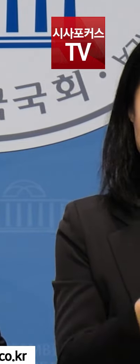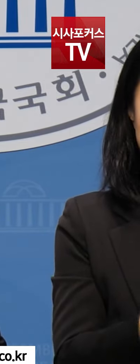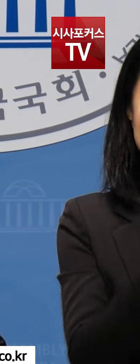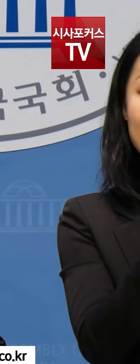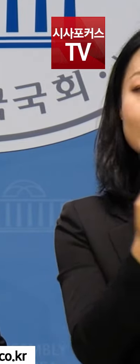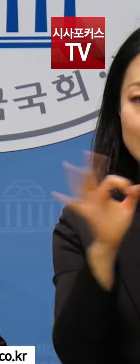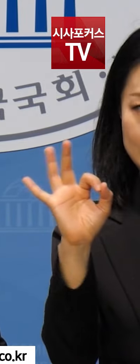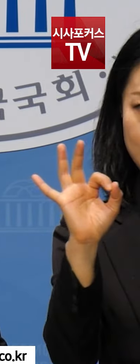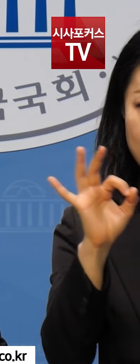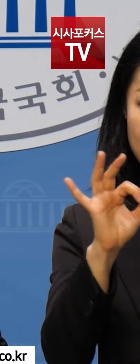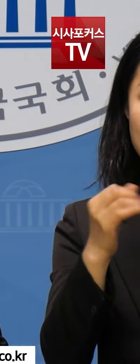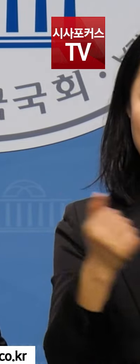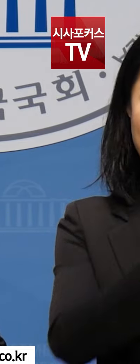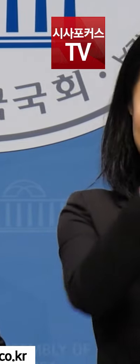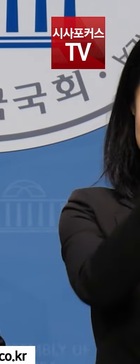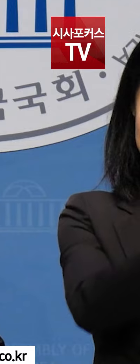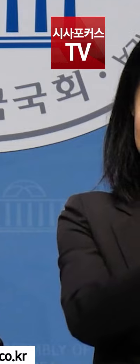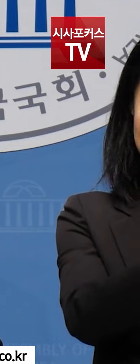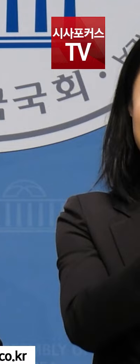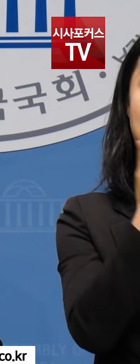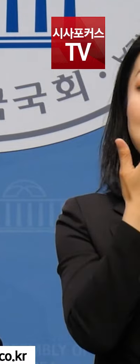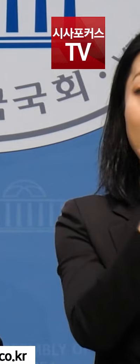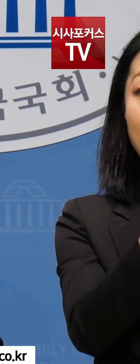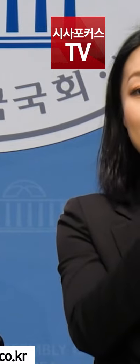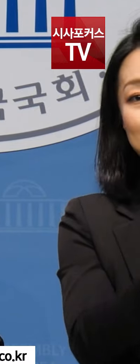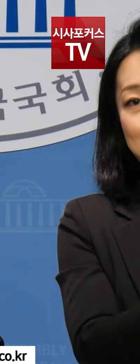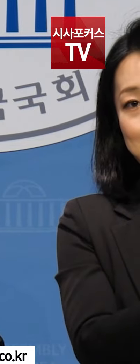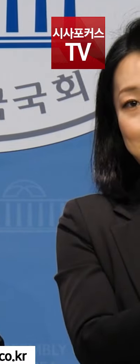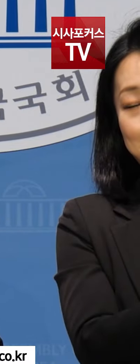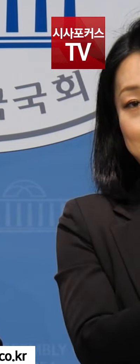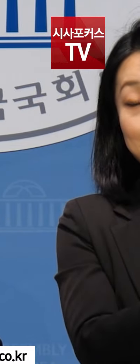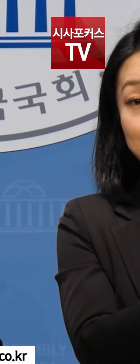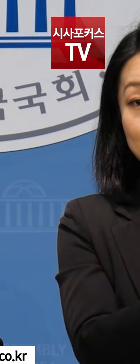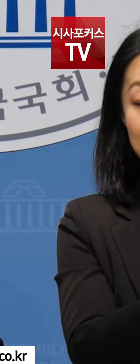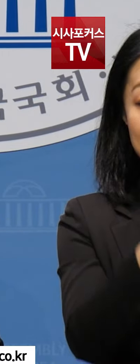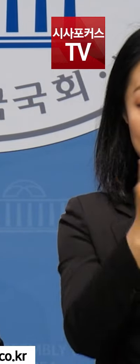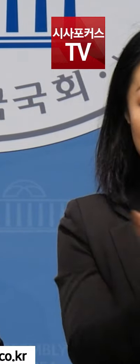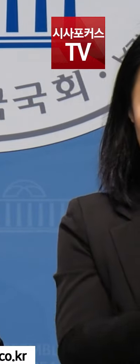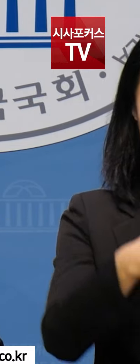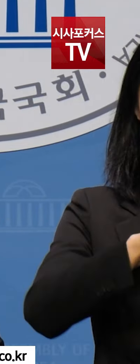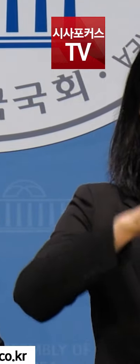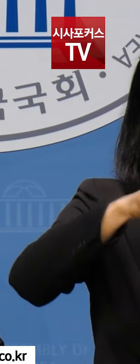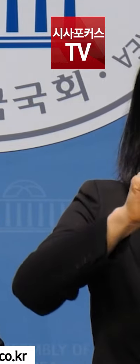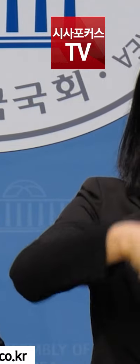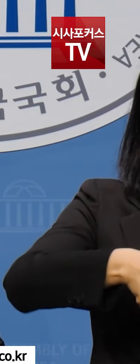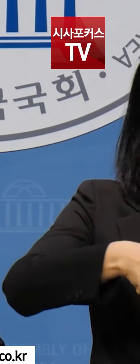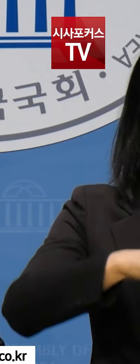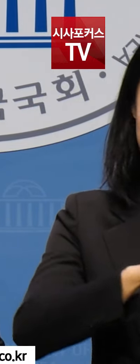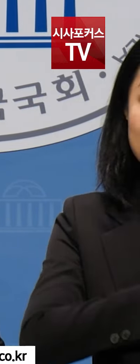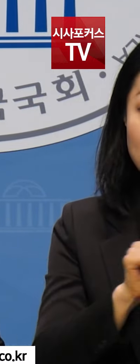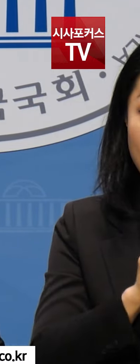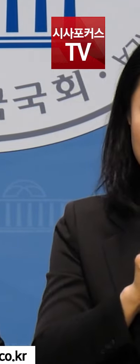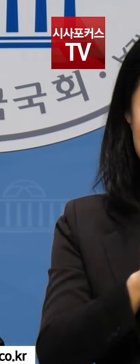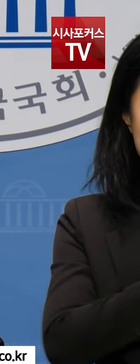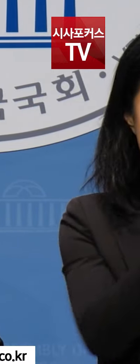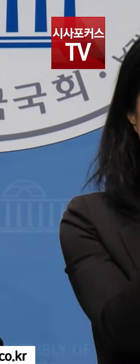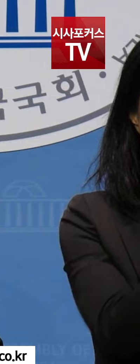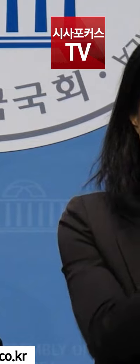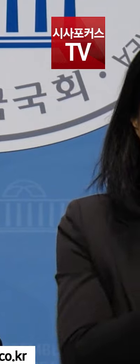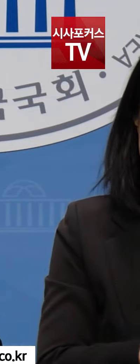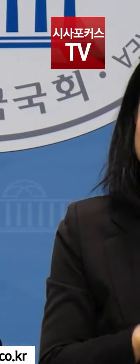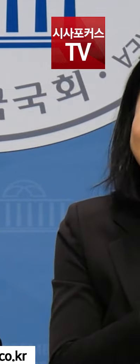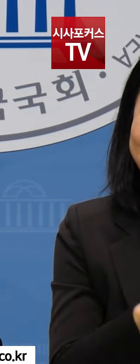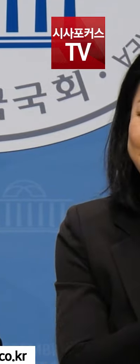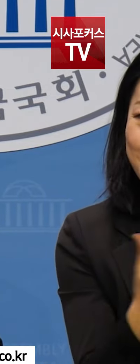찬성으로 의결한다고 되어 있습니다. 재직의 뜻은 명부에 이름이 올라가 있다는